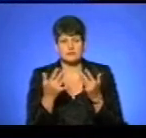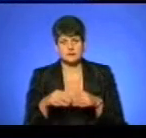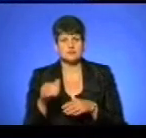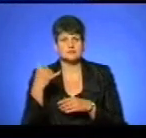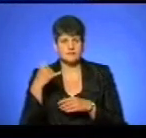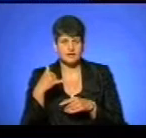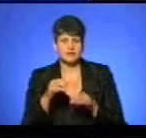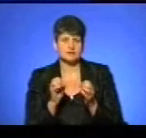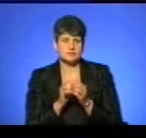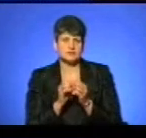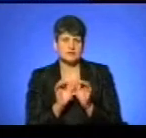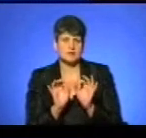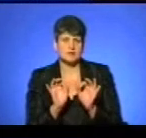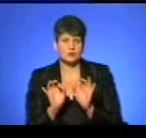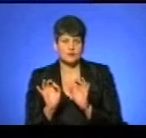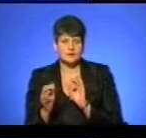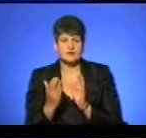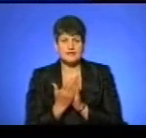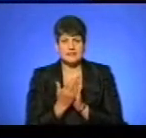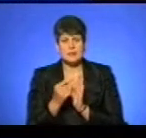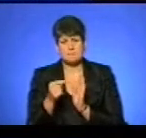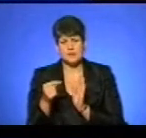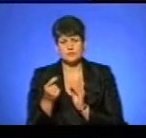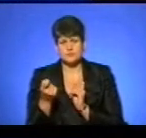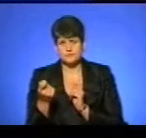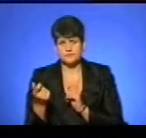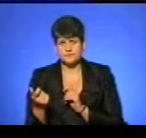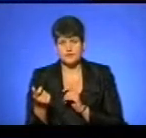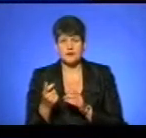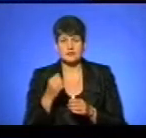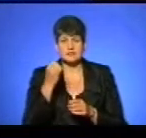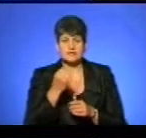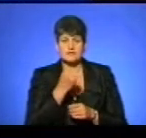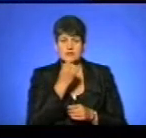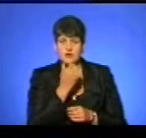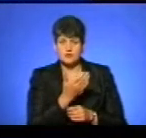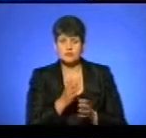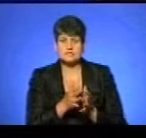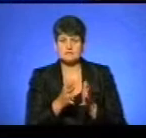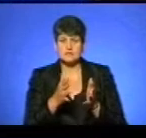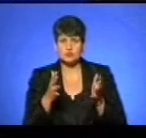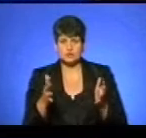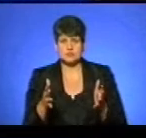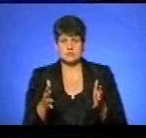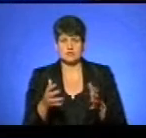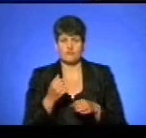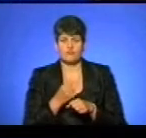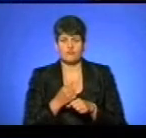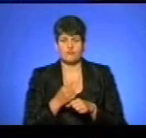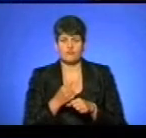стабілізувалося, є по окремих позиціях мінуса, але разом з тим, завдячуючи збільшенню продуктивності, особливо